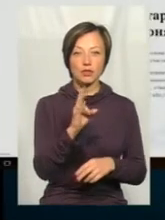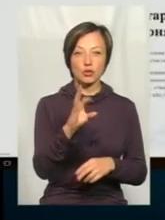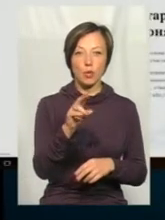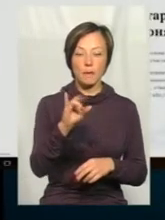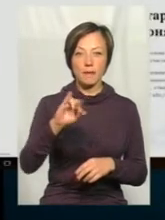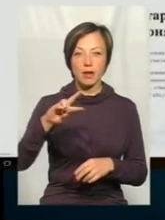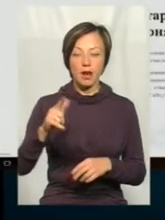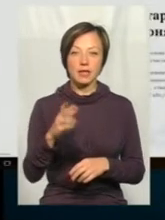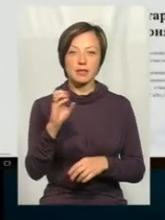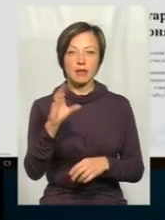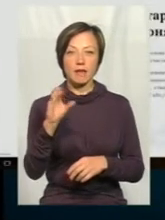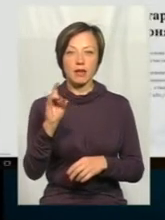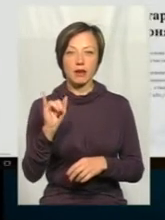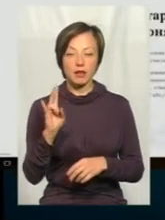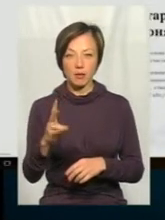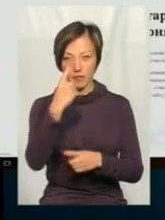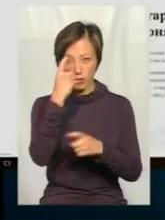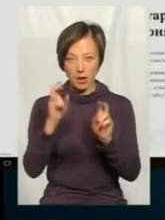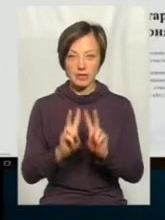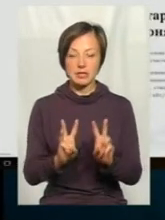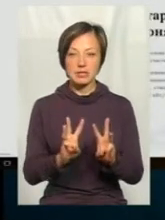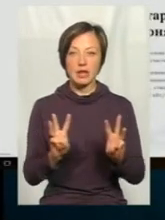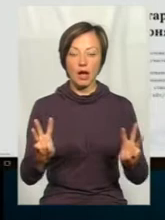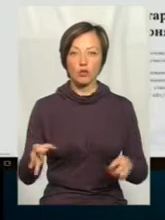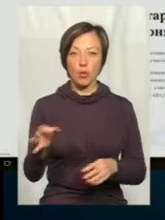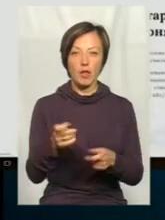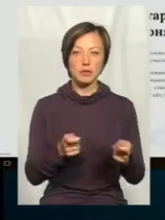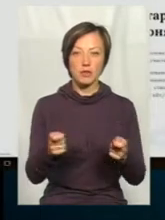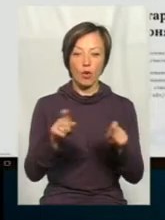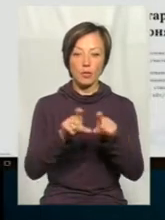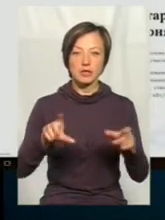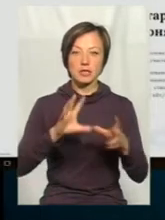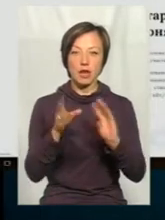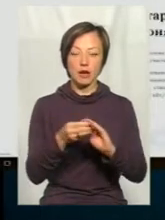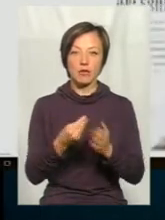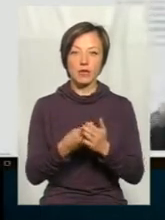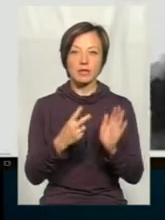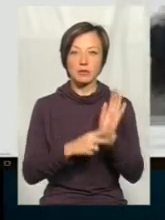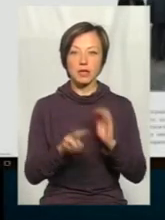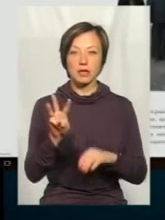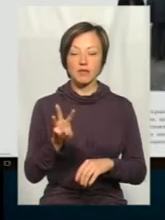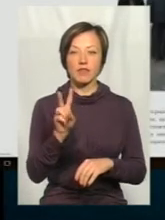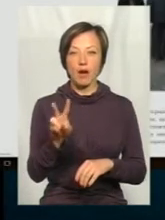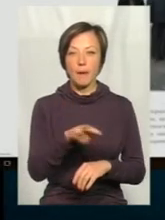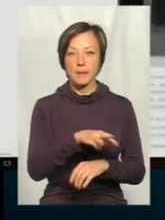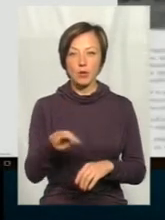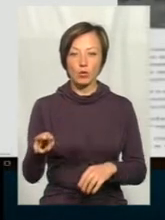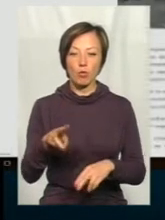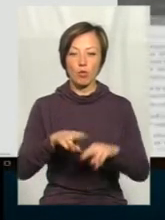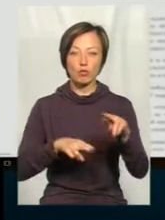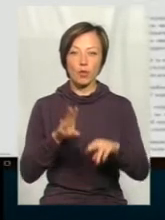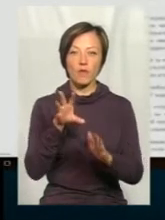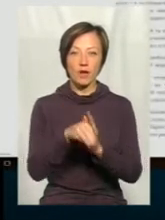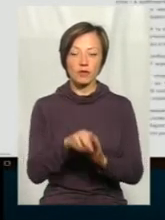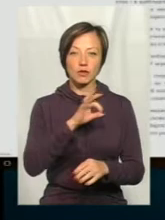Северинську. Як повідомляє сайт облдержадміністрації, об'єкти загальною вартістю 72 мільйони побудовано та введено в